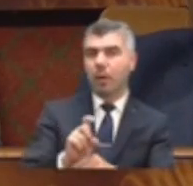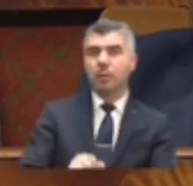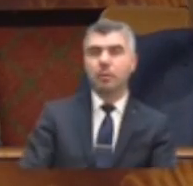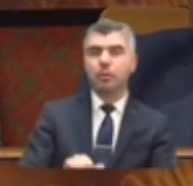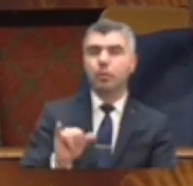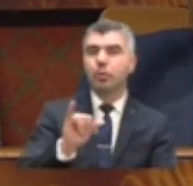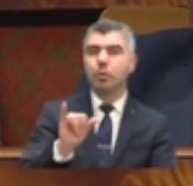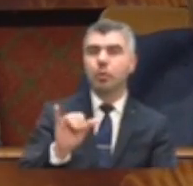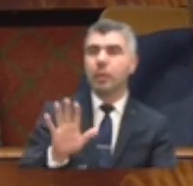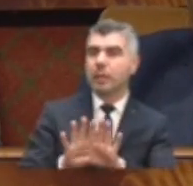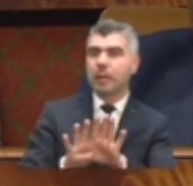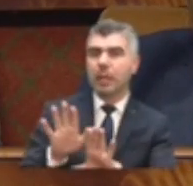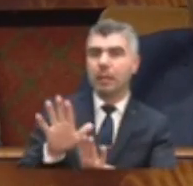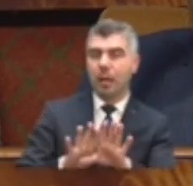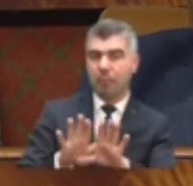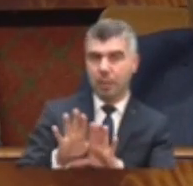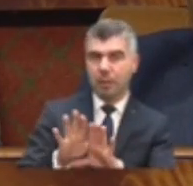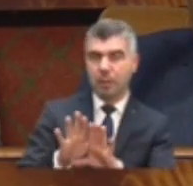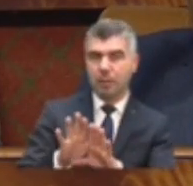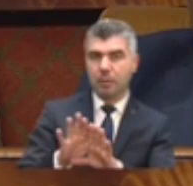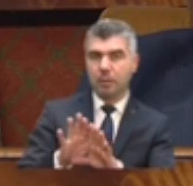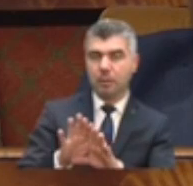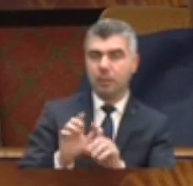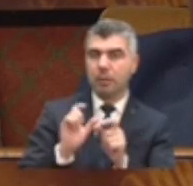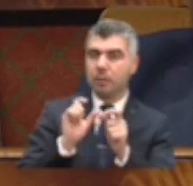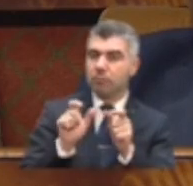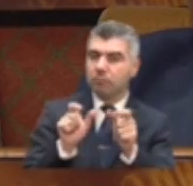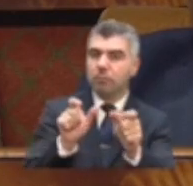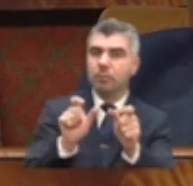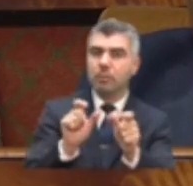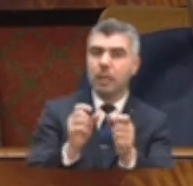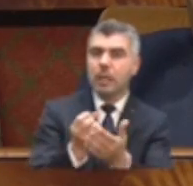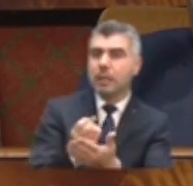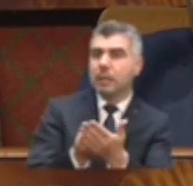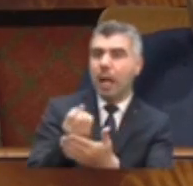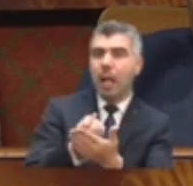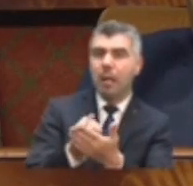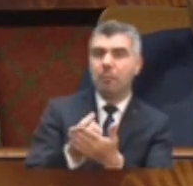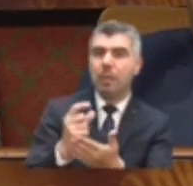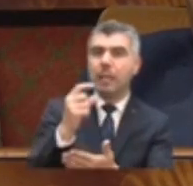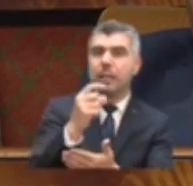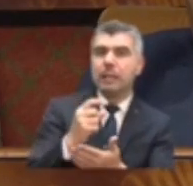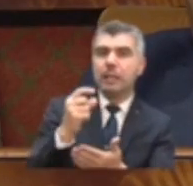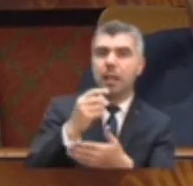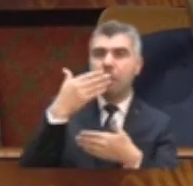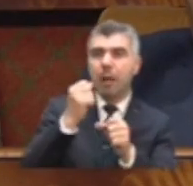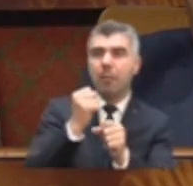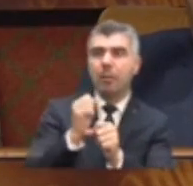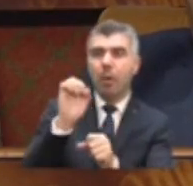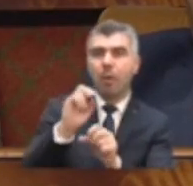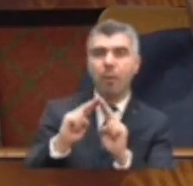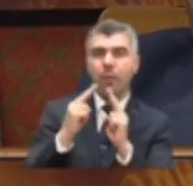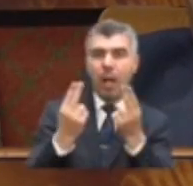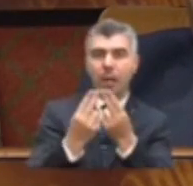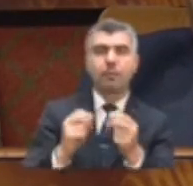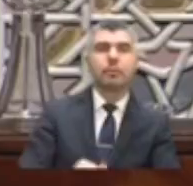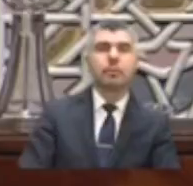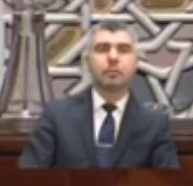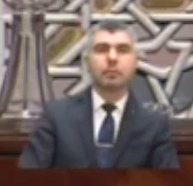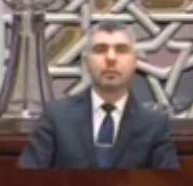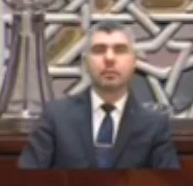عن التدابير الخاصة بالتعطير الديني ديال المغاربة العالم. شكرا. تفضل السيد